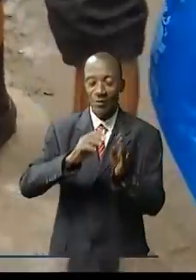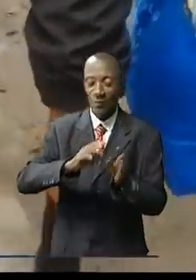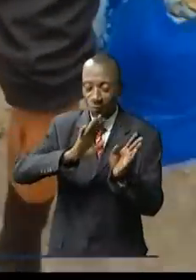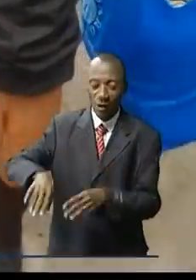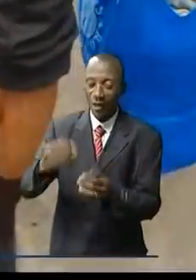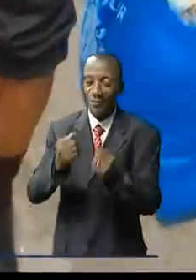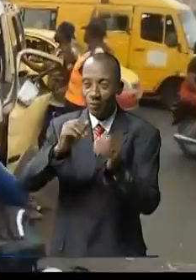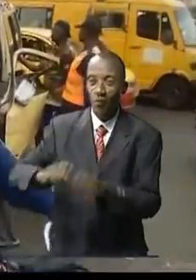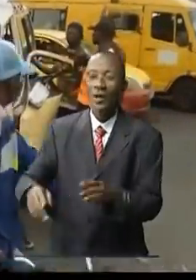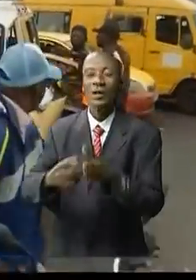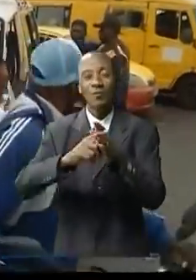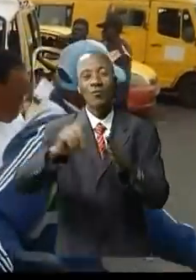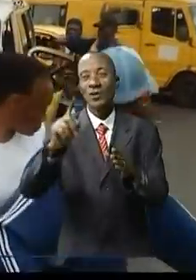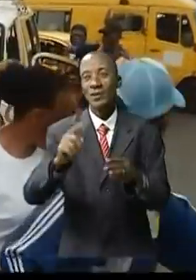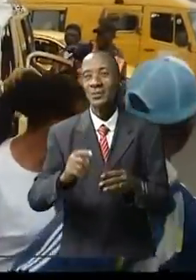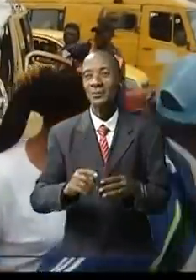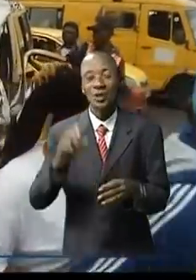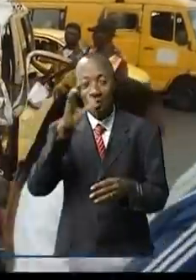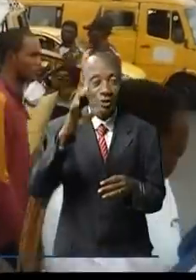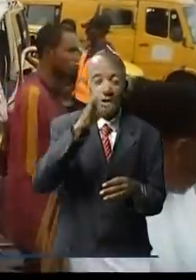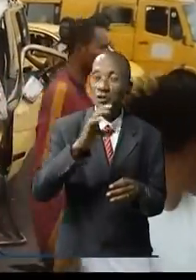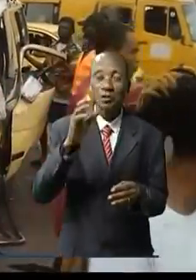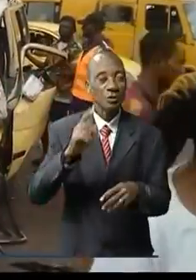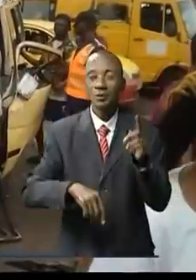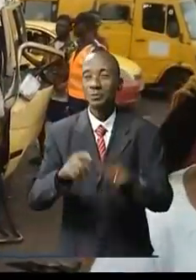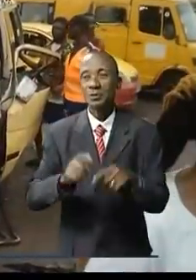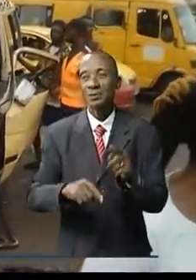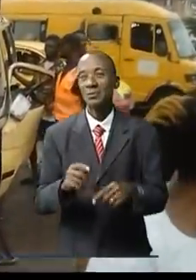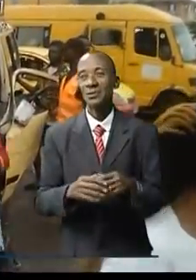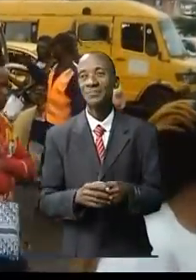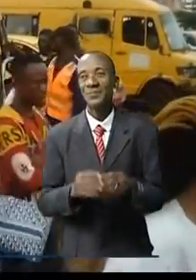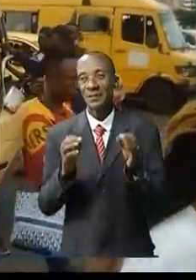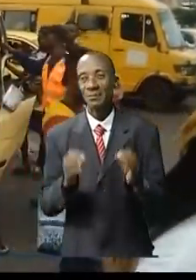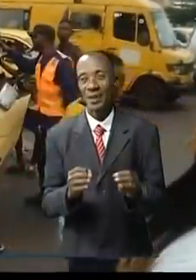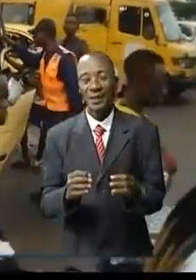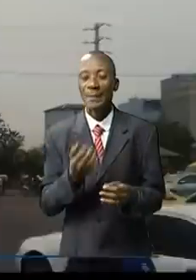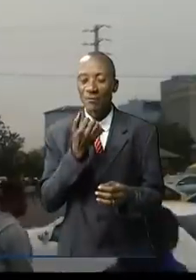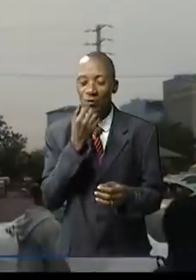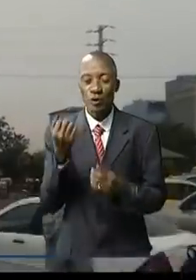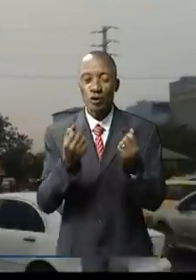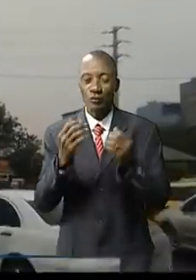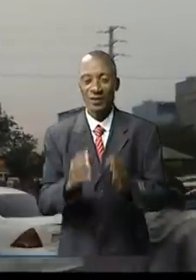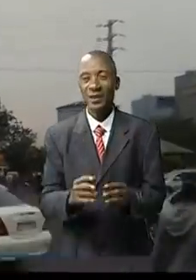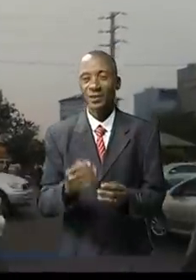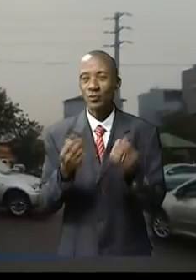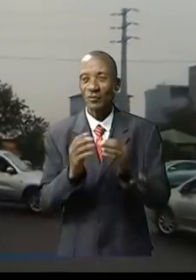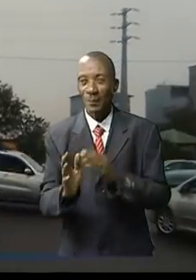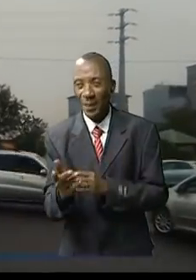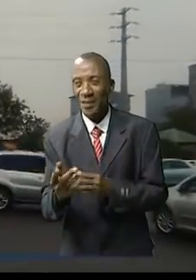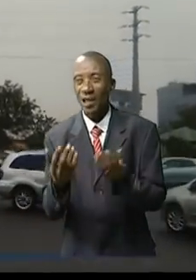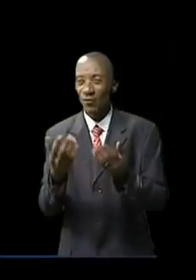agents qualifiés se sont activés pour dégager les véhicules endommagés pour ouvrir la voie à la circulation.